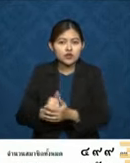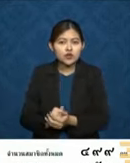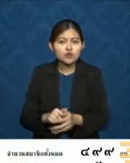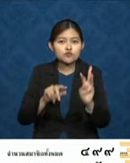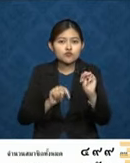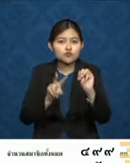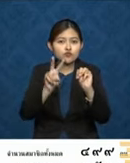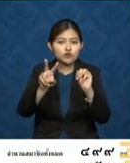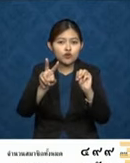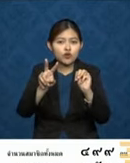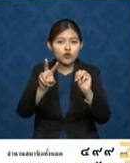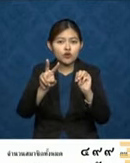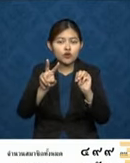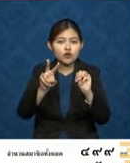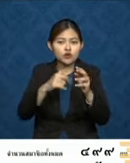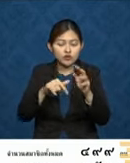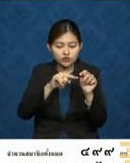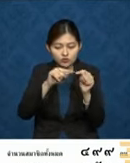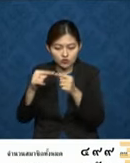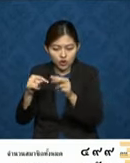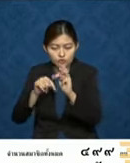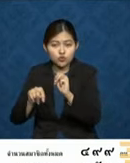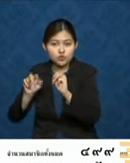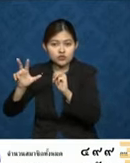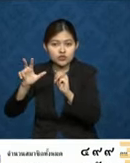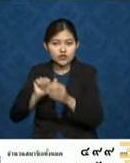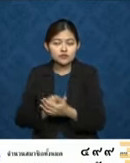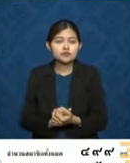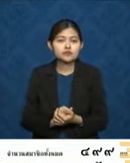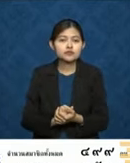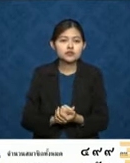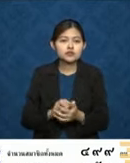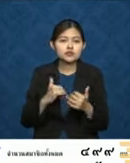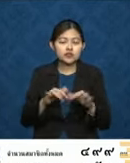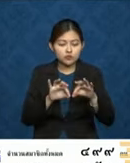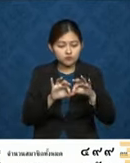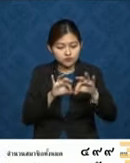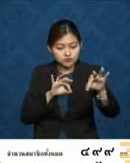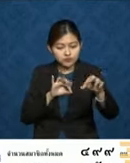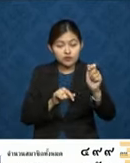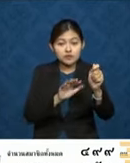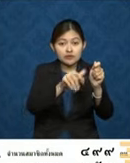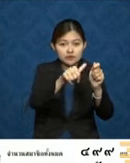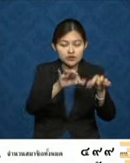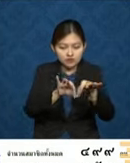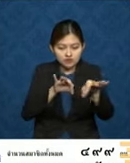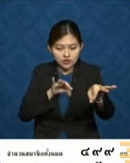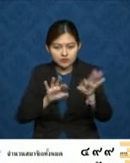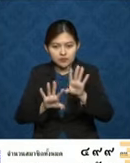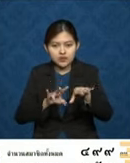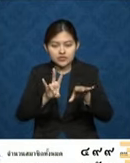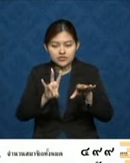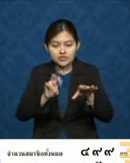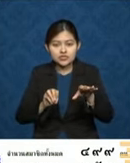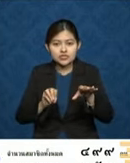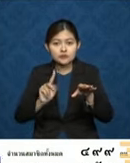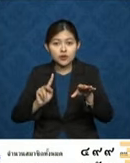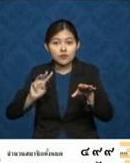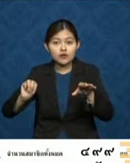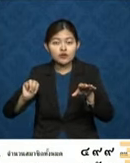2รอยต่อกับหมู่ที่ 3ตำบลกรุงชิงซึ่งห่างจากตัวเมืองจังหวัดก็ประมาณ 70กว่า